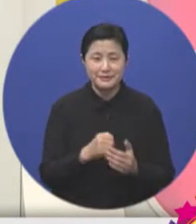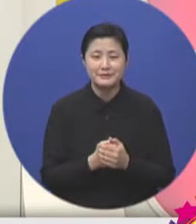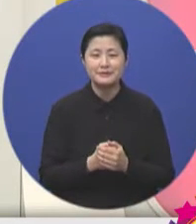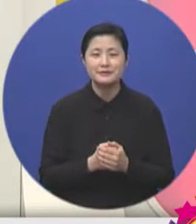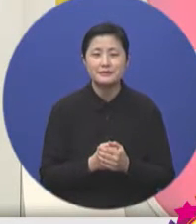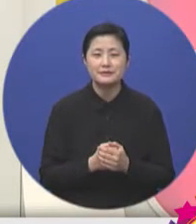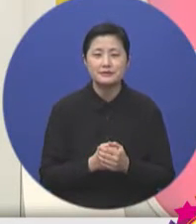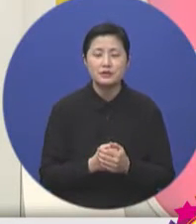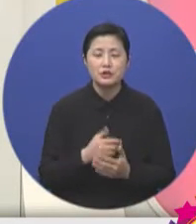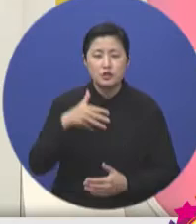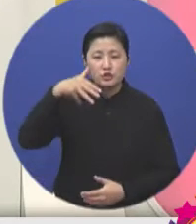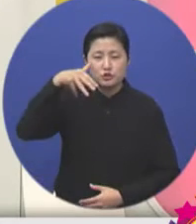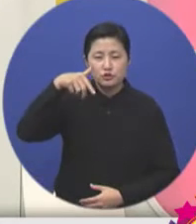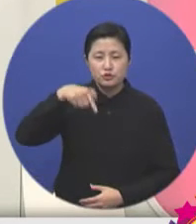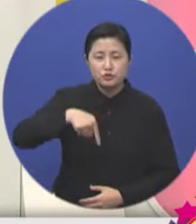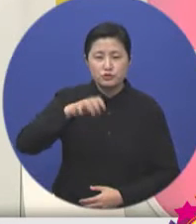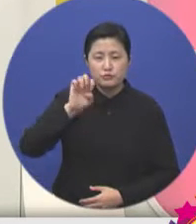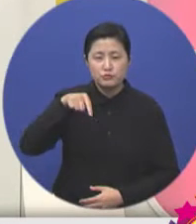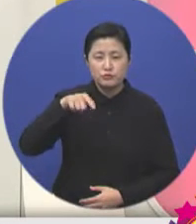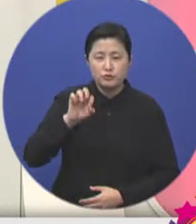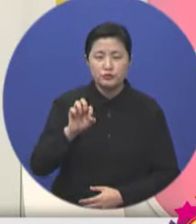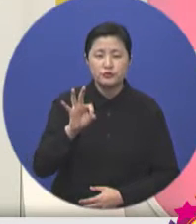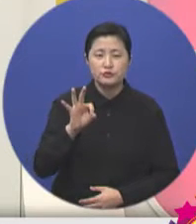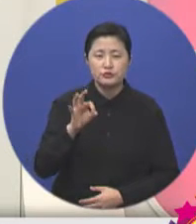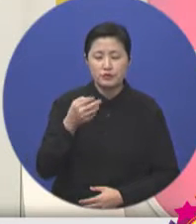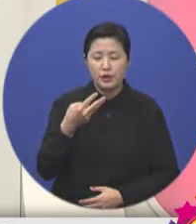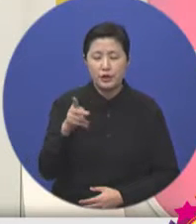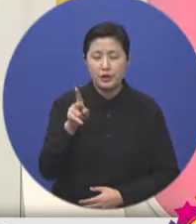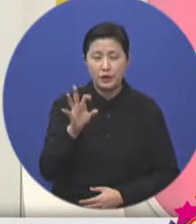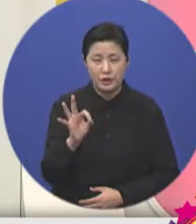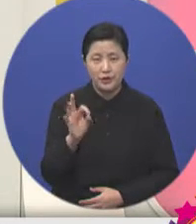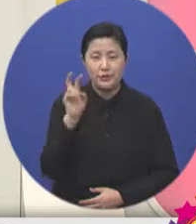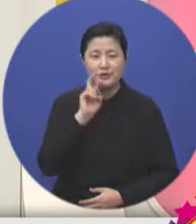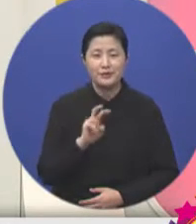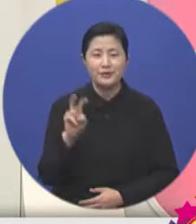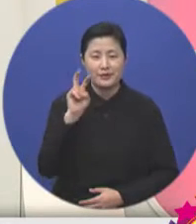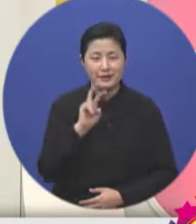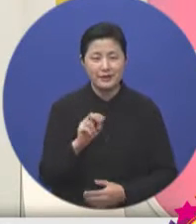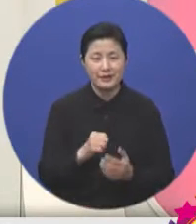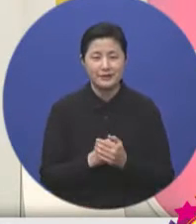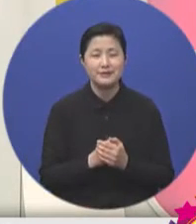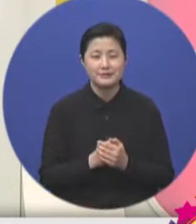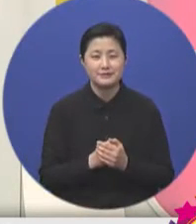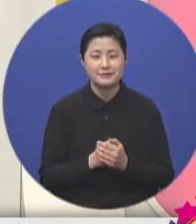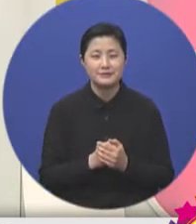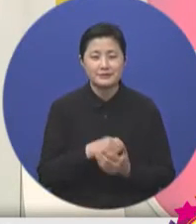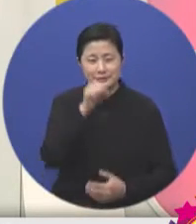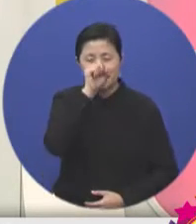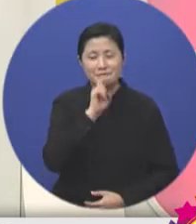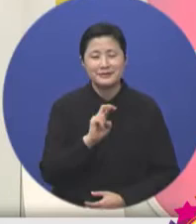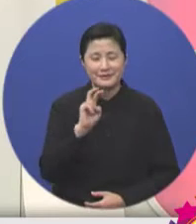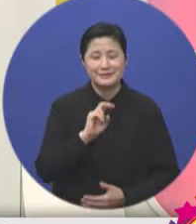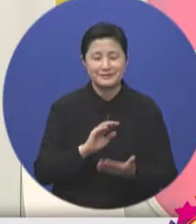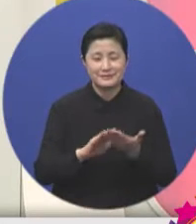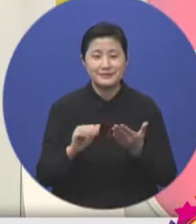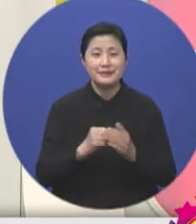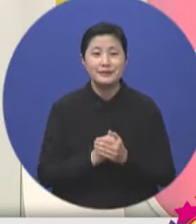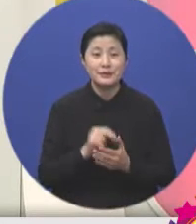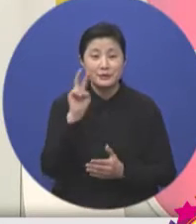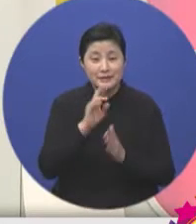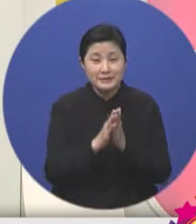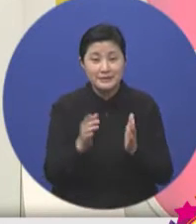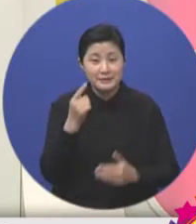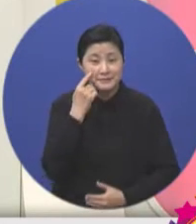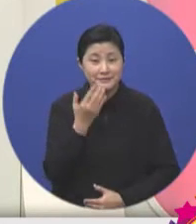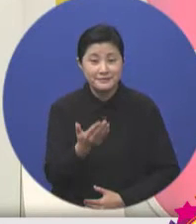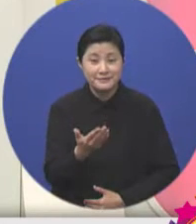노래, 추풍령. 추풍령. 야, 추풍령. 네. 오늘도 예. 한번 추풍령 가봐야겠습니다. 예. 아버님, 그러면 노래 한번